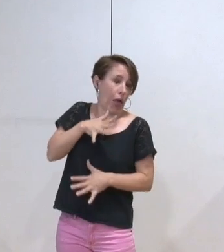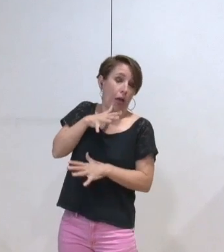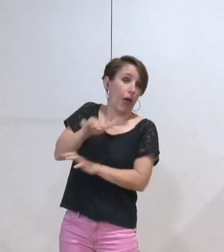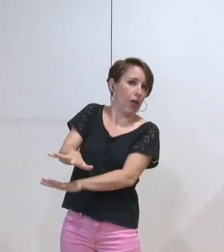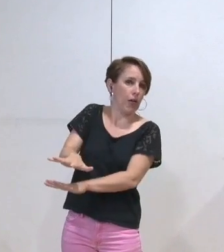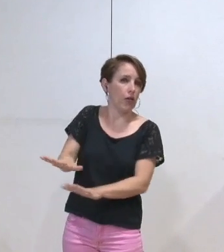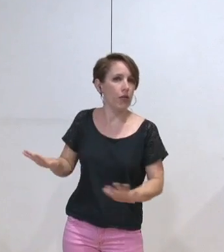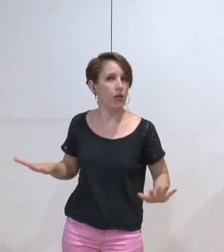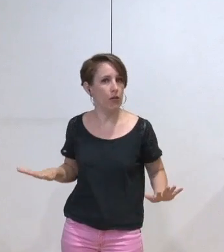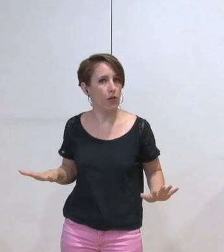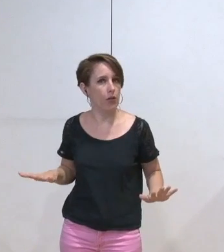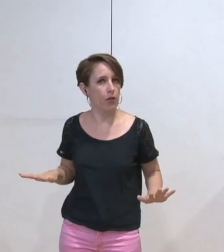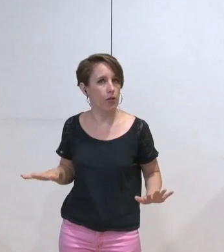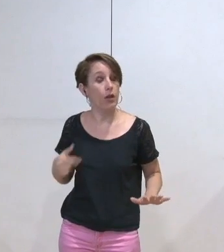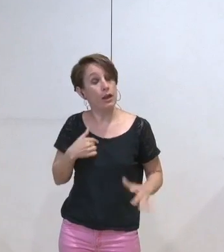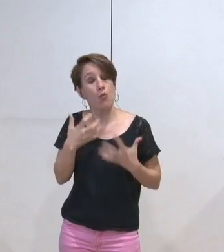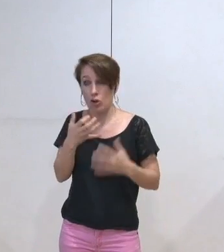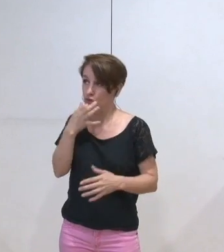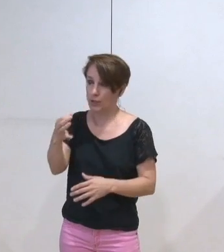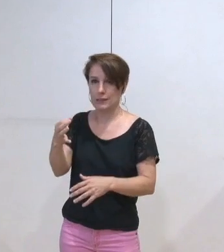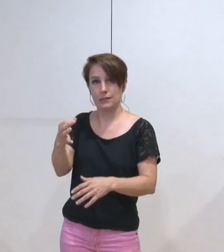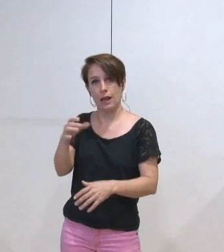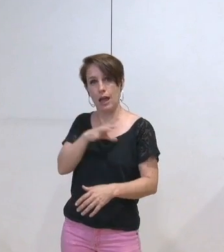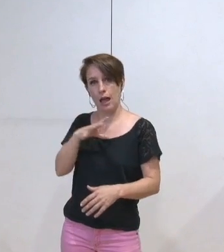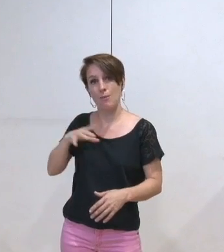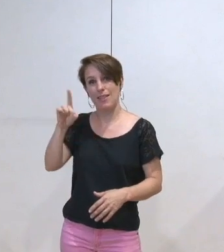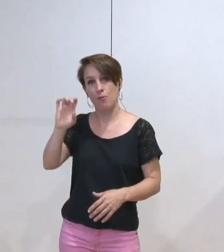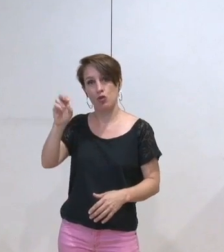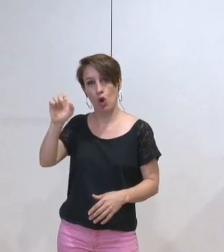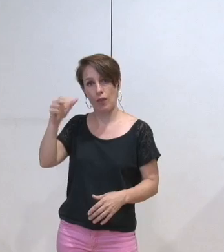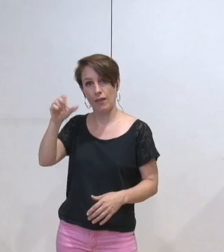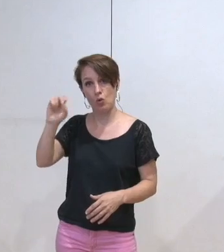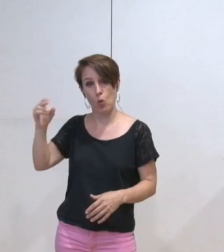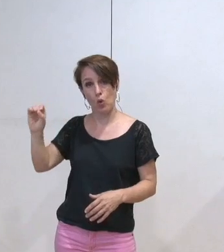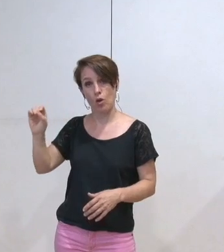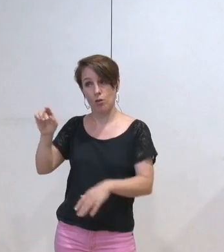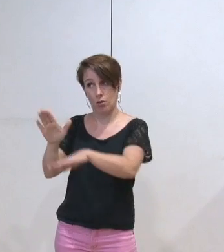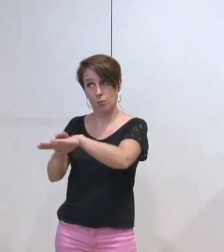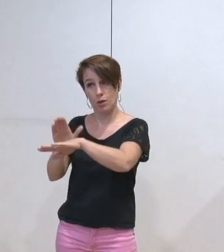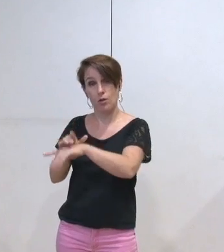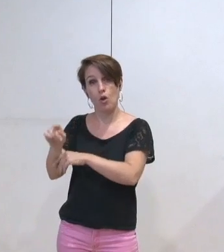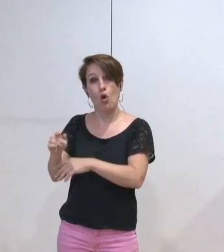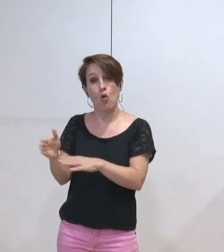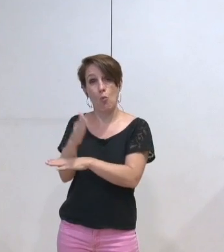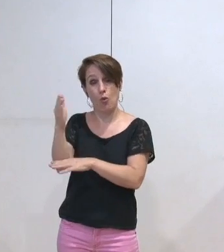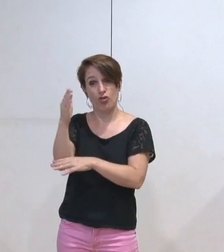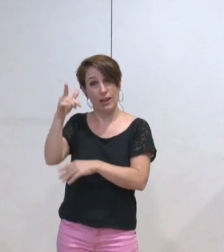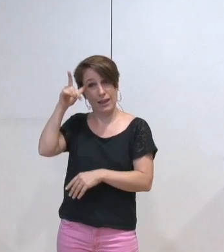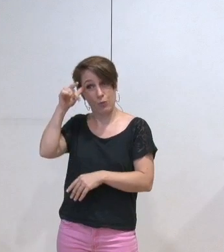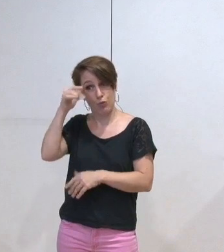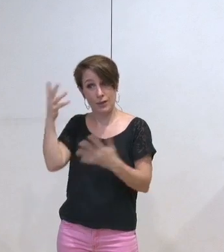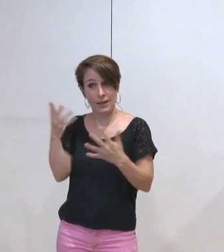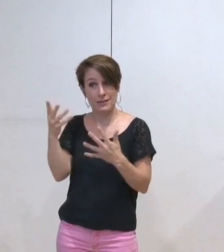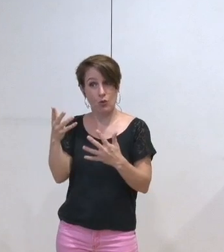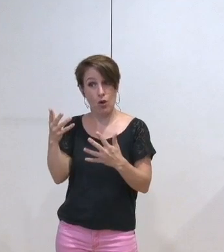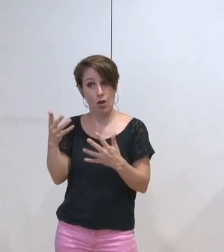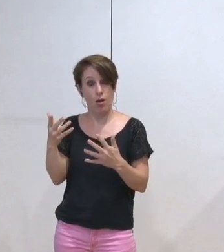dornano que le projet républicain français Madame madame la députée c'est un projet qui fond l'appartenance à la communauté nationale sur